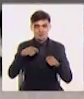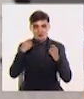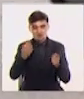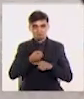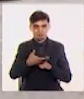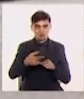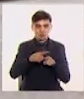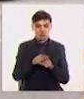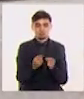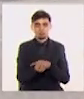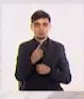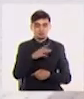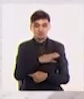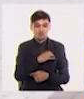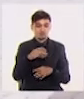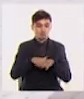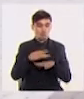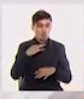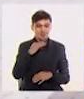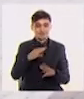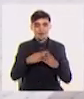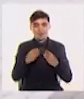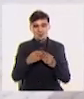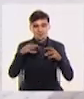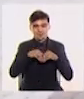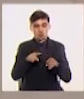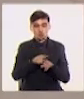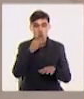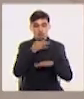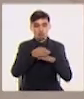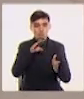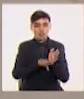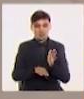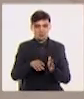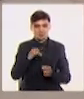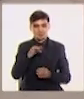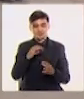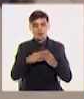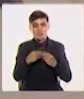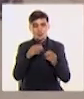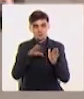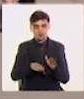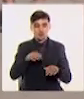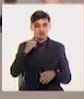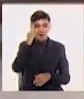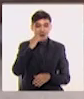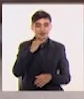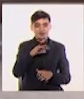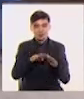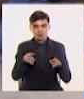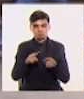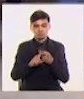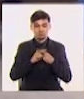барысында анықталатынын айтады. Сөздерінше отбасы мүшелерінің жауапсыз әрекеттерінен жанұядағы қариялар мен балалар жұқтырып